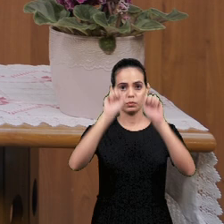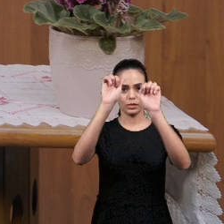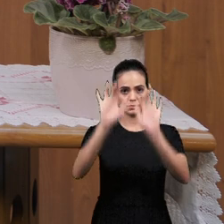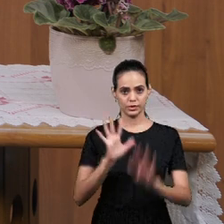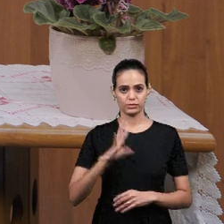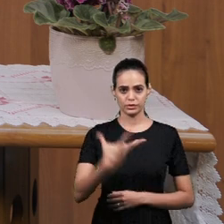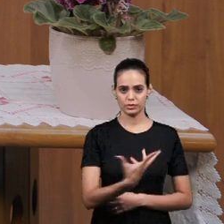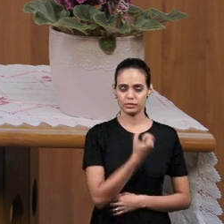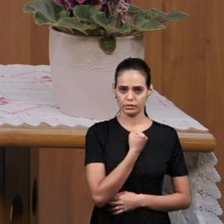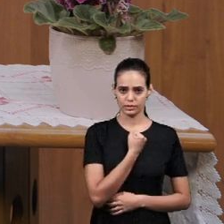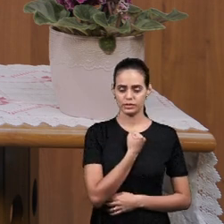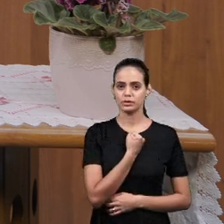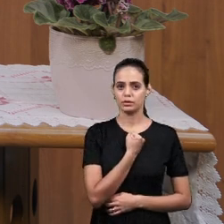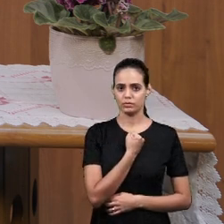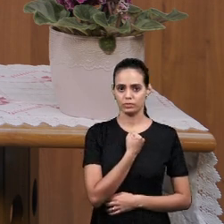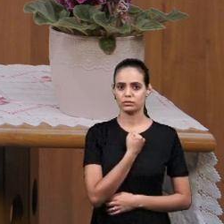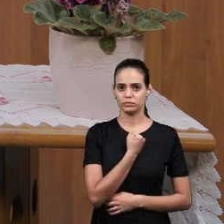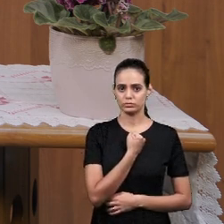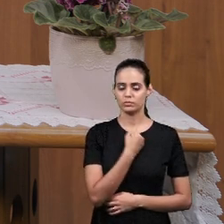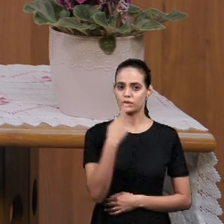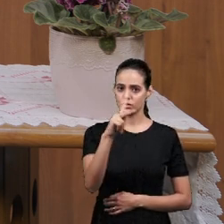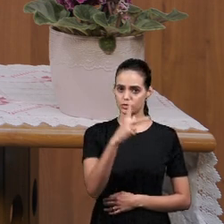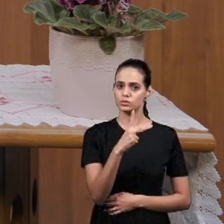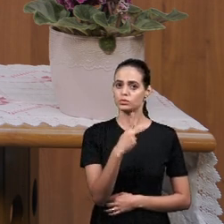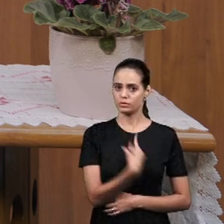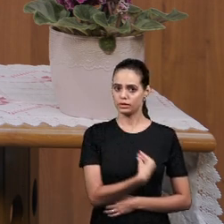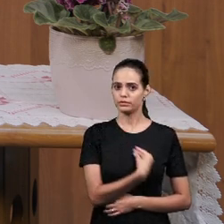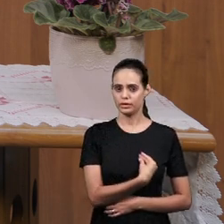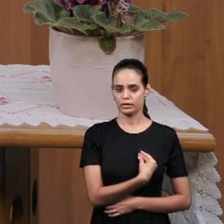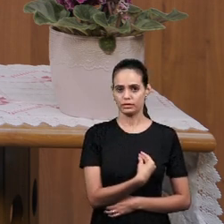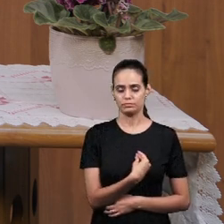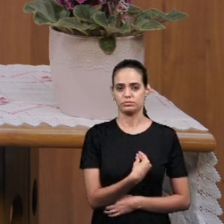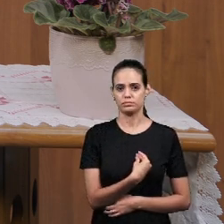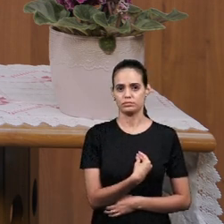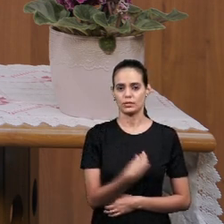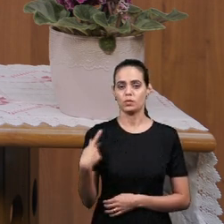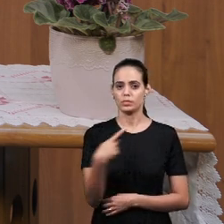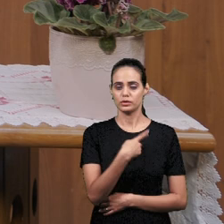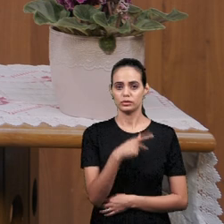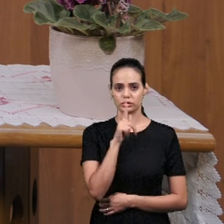le frère et sœur. Le pasteur de Dieu va porter ce message à tous, la paix